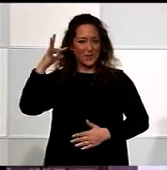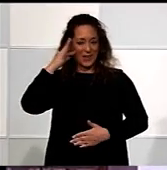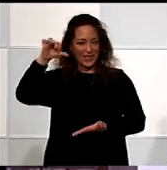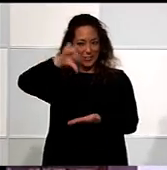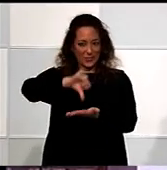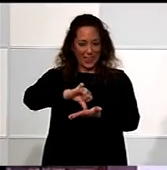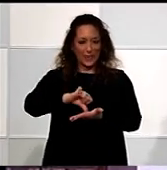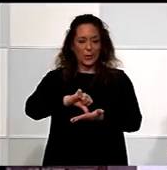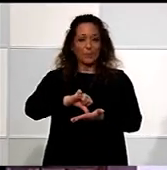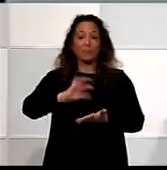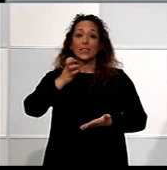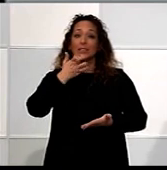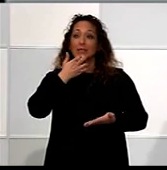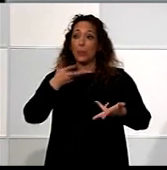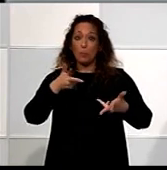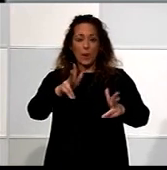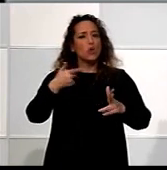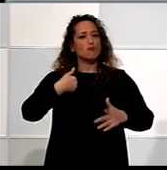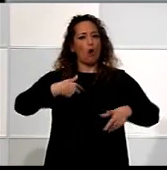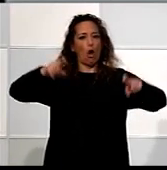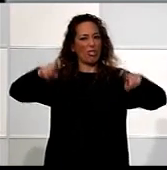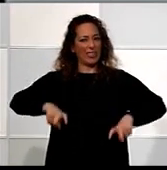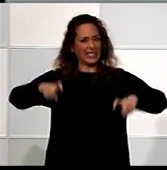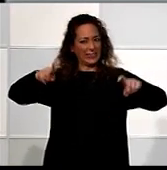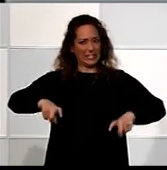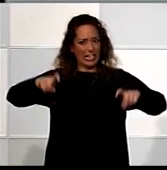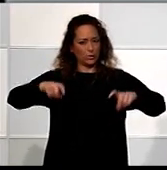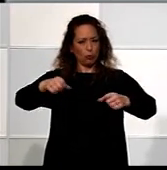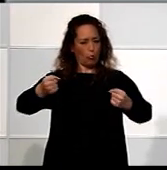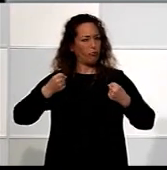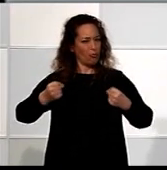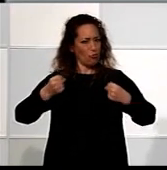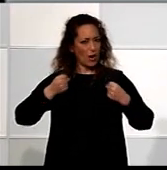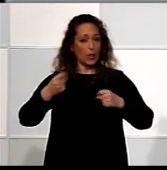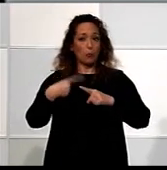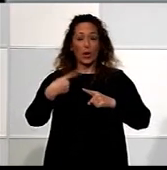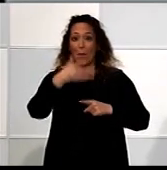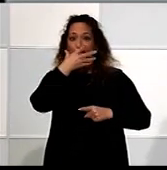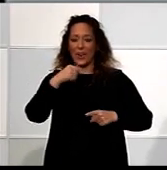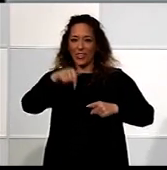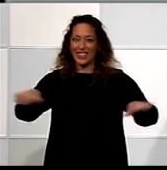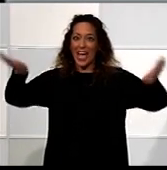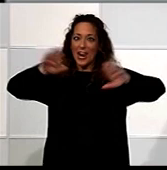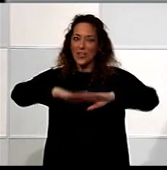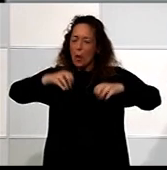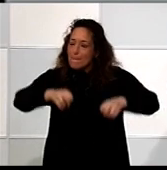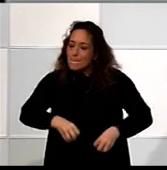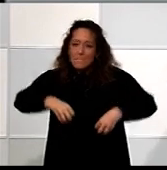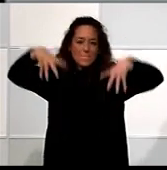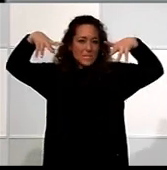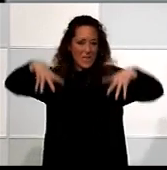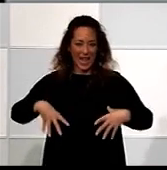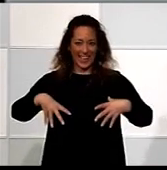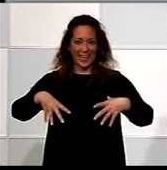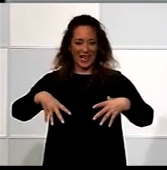Jo, si m'ho permeten, els deixo que acabin de descansar, que agafin molta força, perquè em sembla que aquesta nit, com dèiem, serà molt màgica. Els hi agraïm que